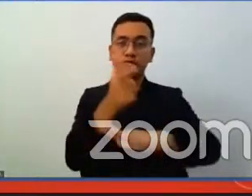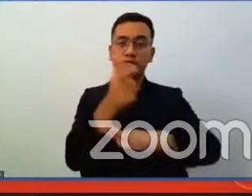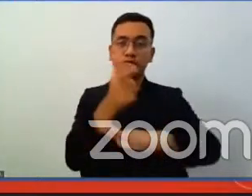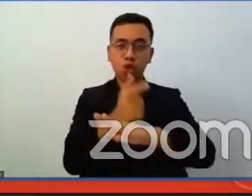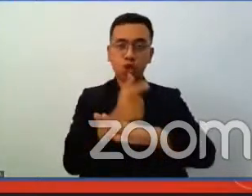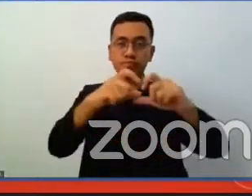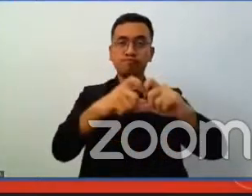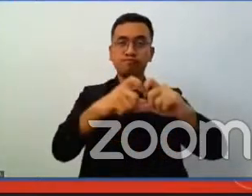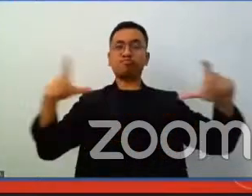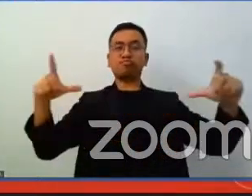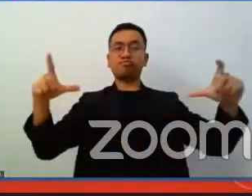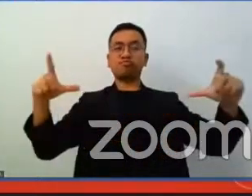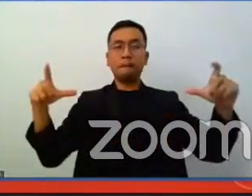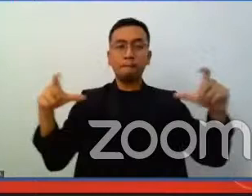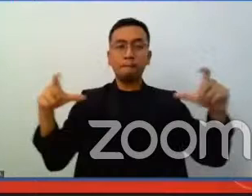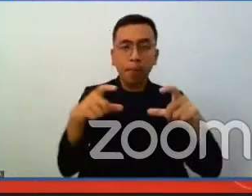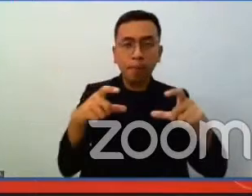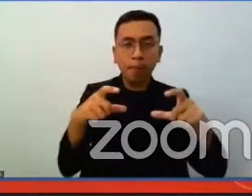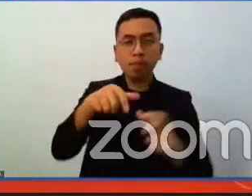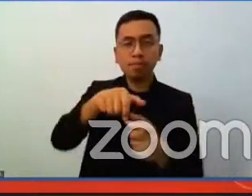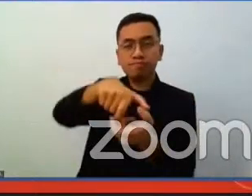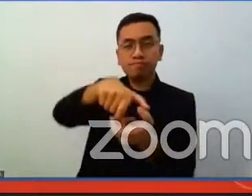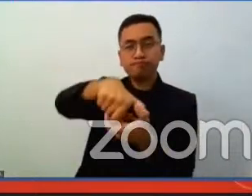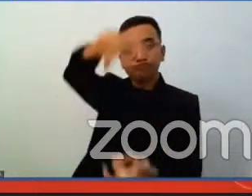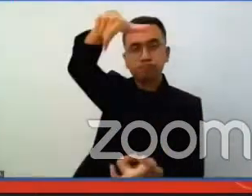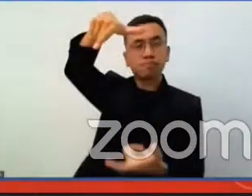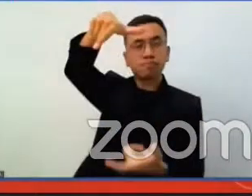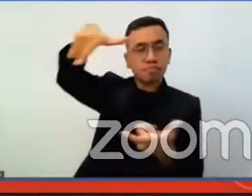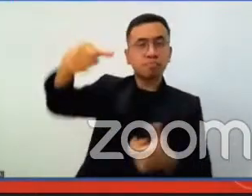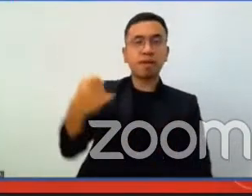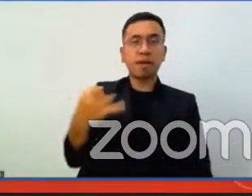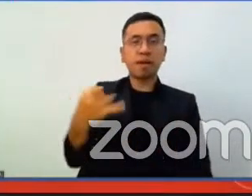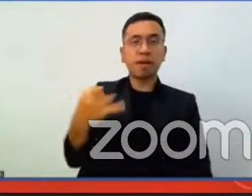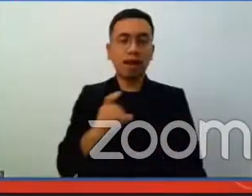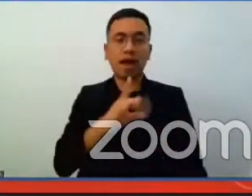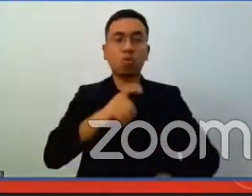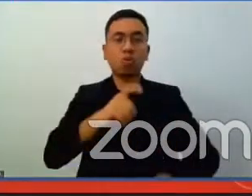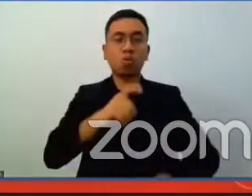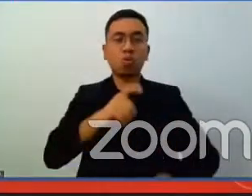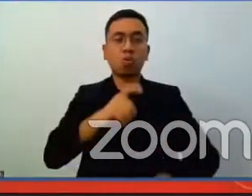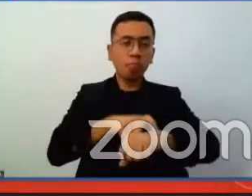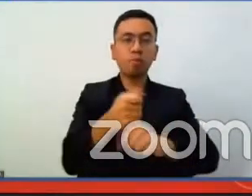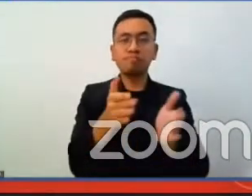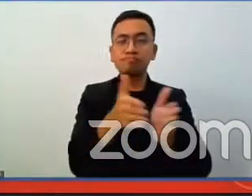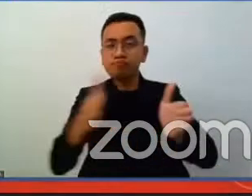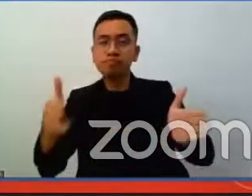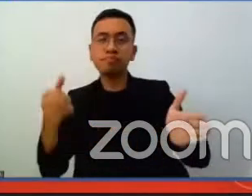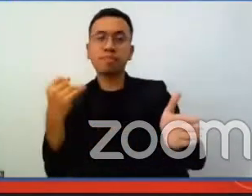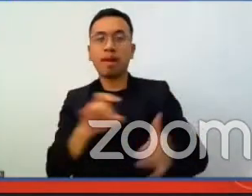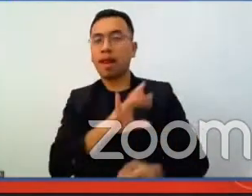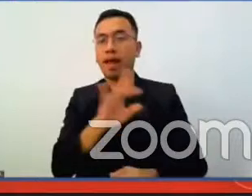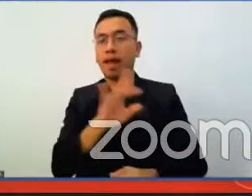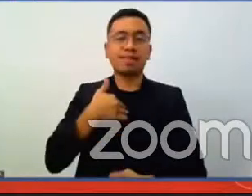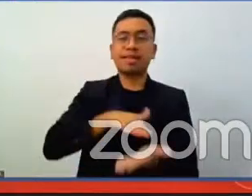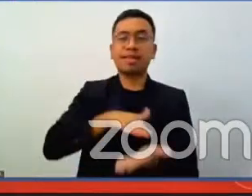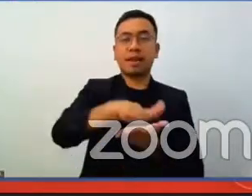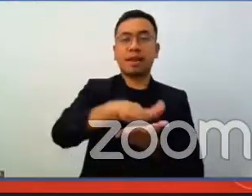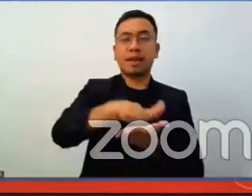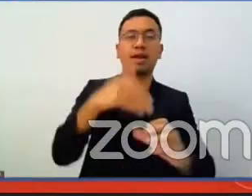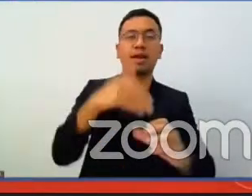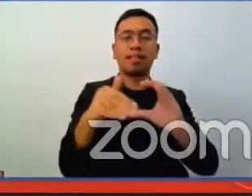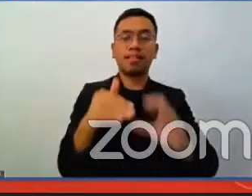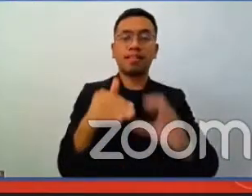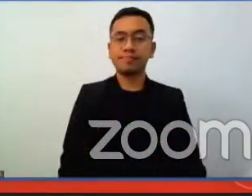kemudian kualitasnya apa dan seterusnya. Itu nanti kemudian durasinya berapa nanti akan kami kirimkan dulu. Oke. Nah,